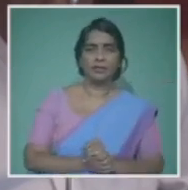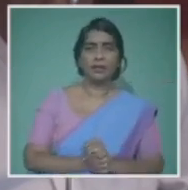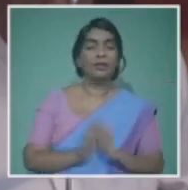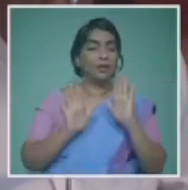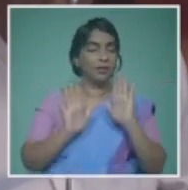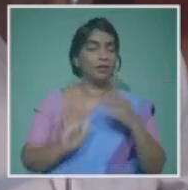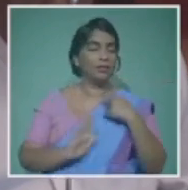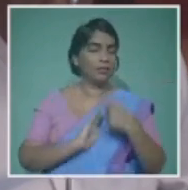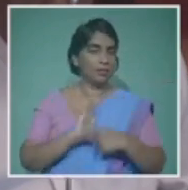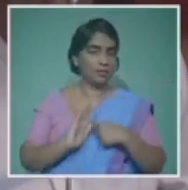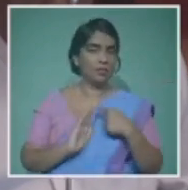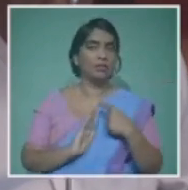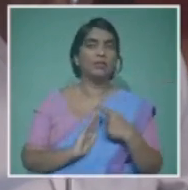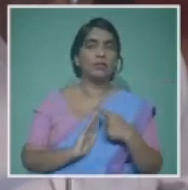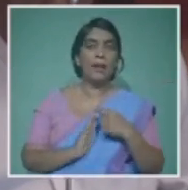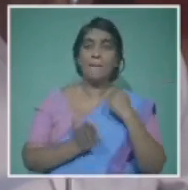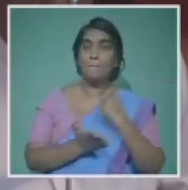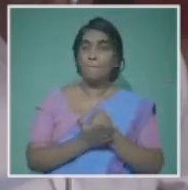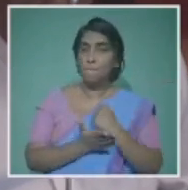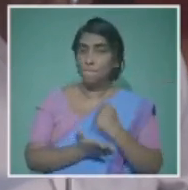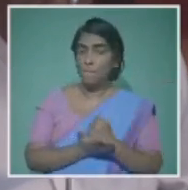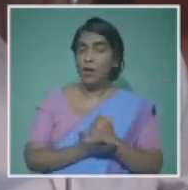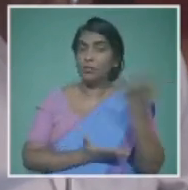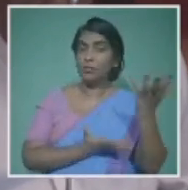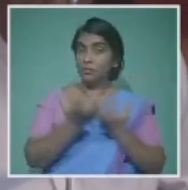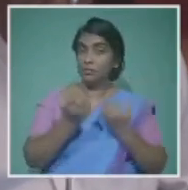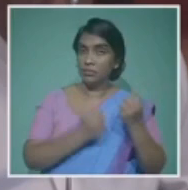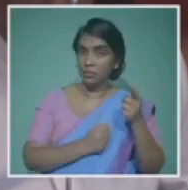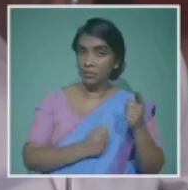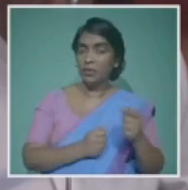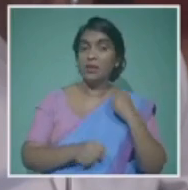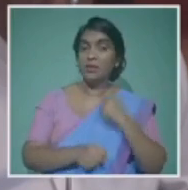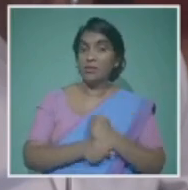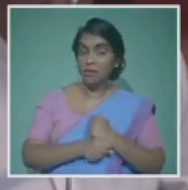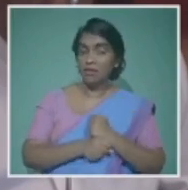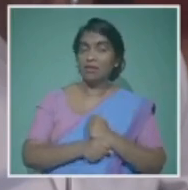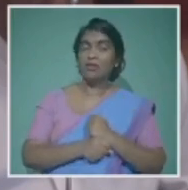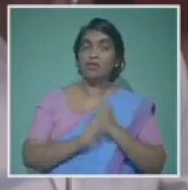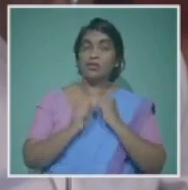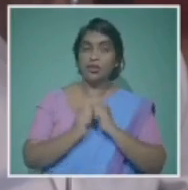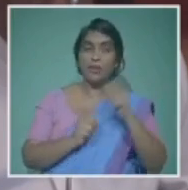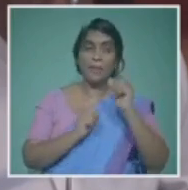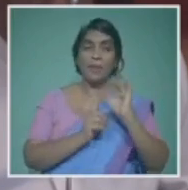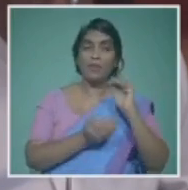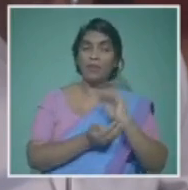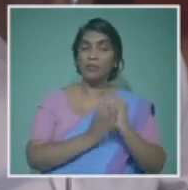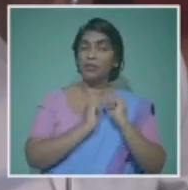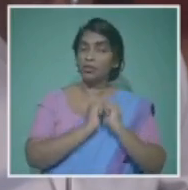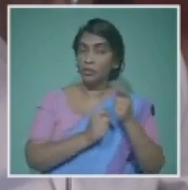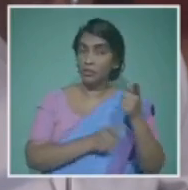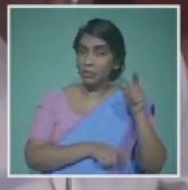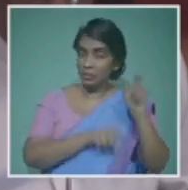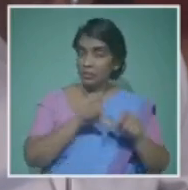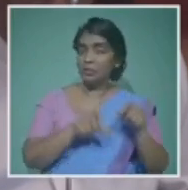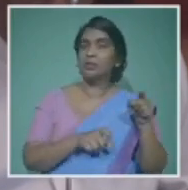හැබැයි අපේ රටේ බැංකුවලින් ණයරන් තියෙන රාජ්‍ය සේවකයන්ට, පෞද්ගලික රාජ්‍ය සේවකයන්ට,